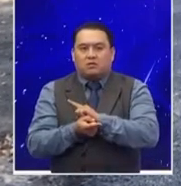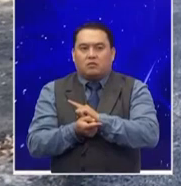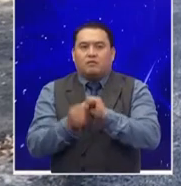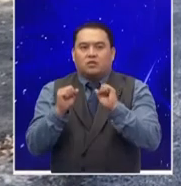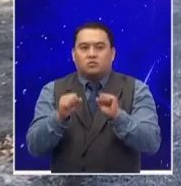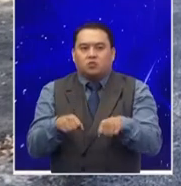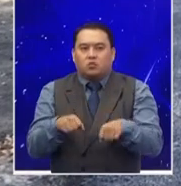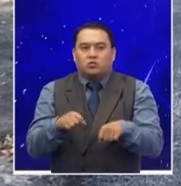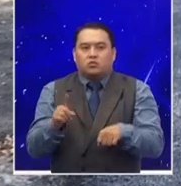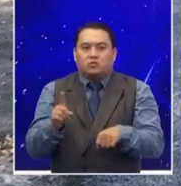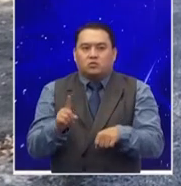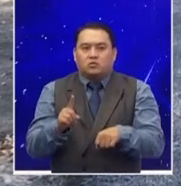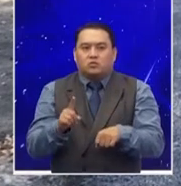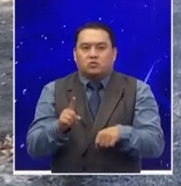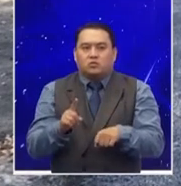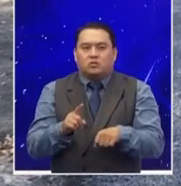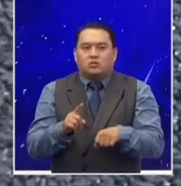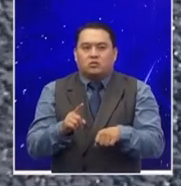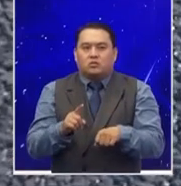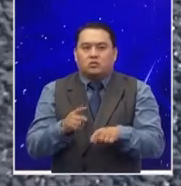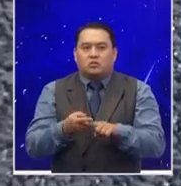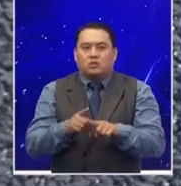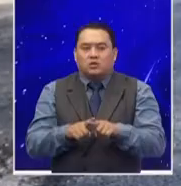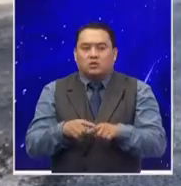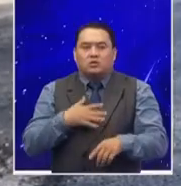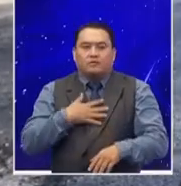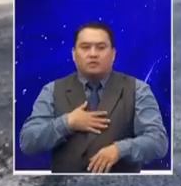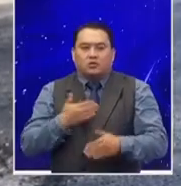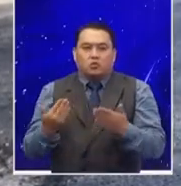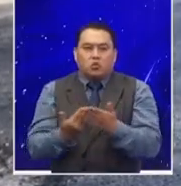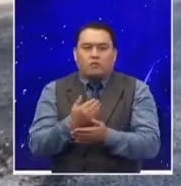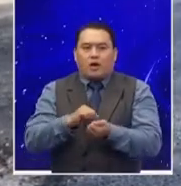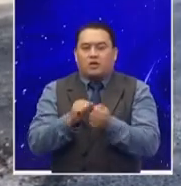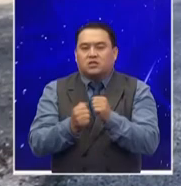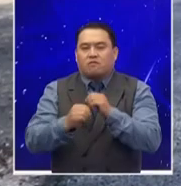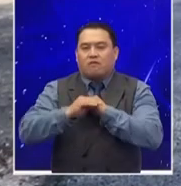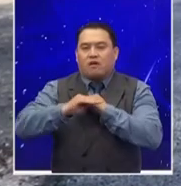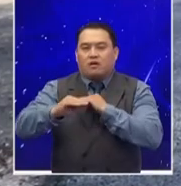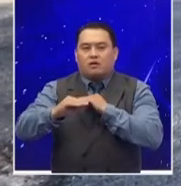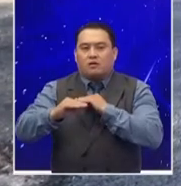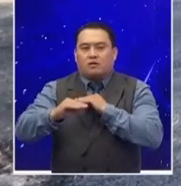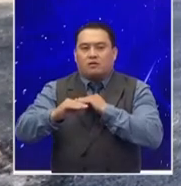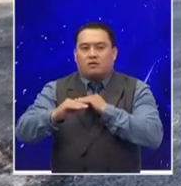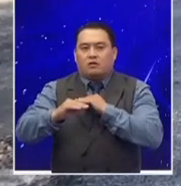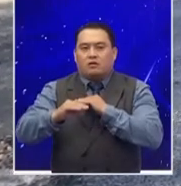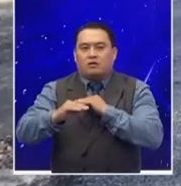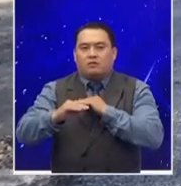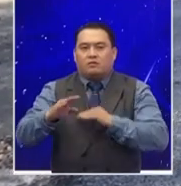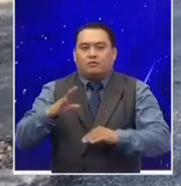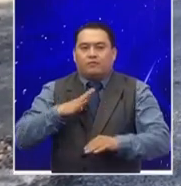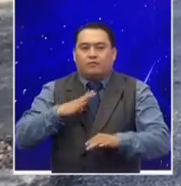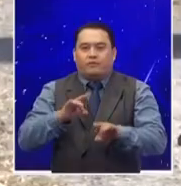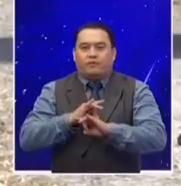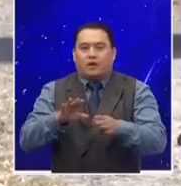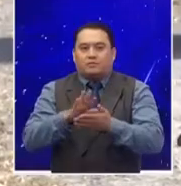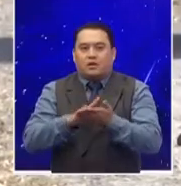могла дорога как бы чуть пойти кривовато. Сейчас новый асфальтоукладчик придет. Мы, получается, все устраним, все